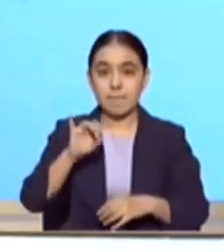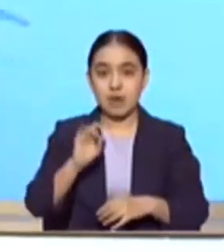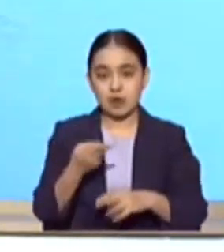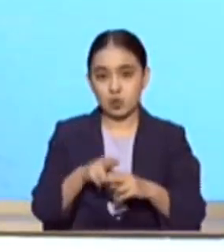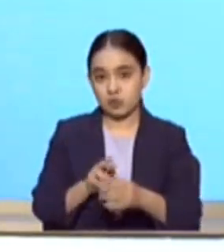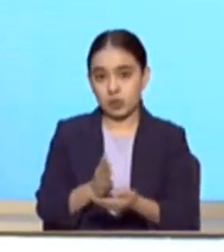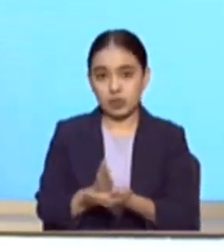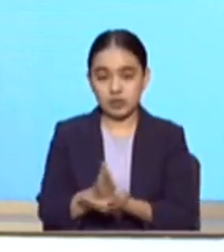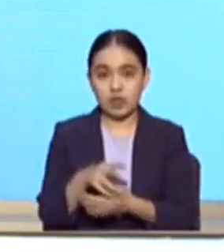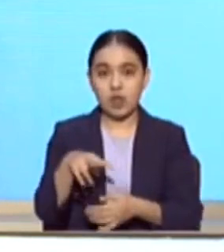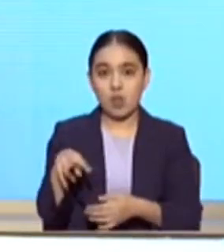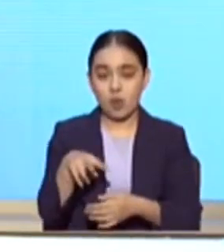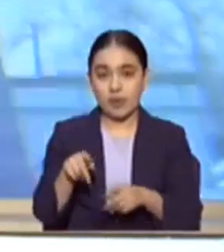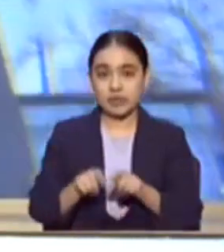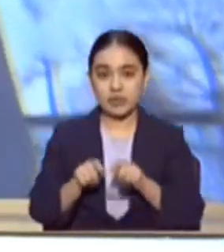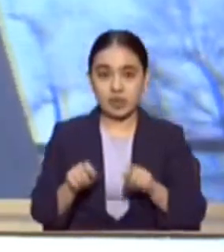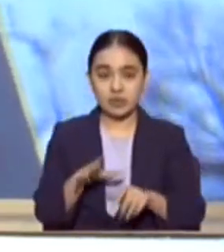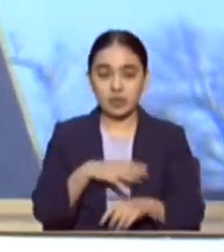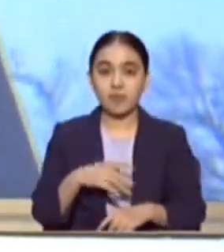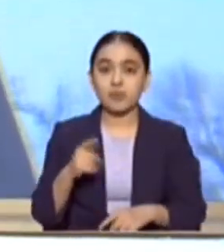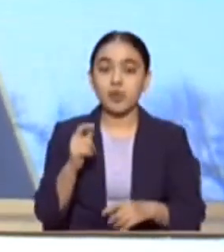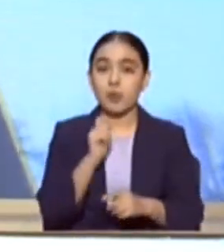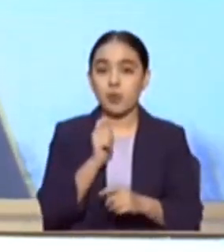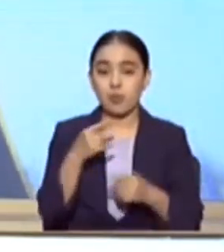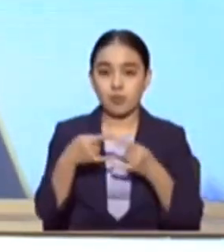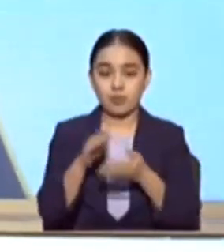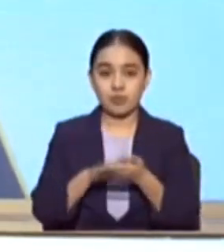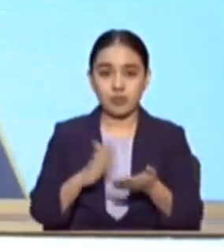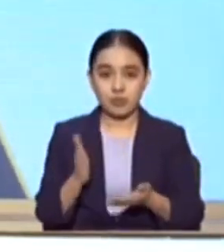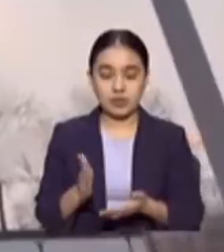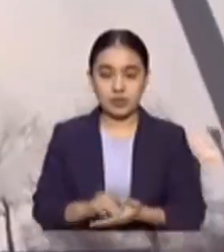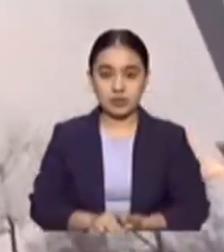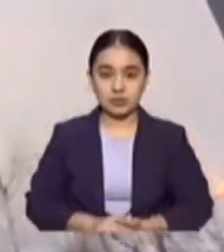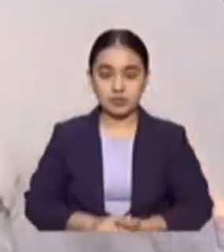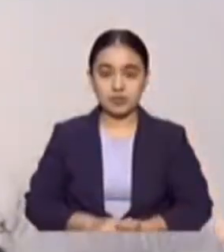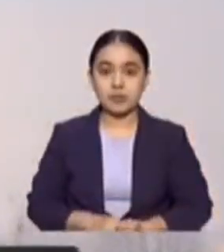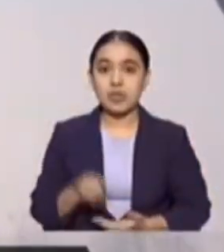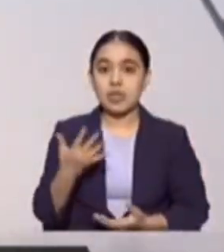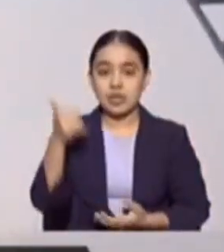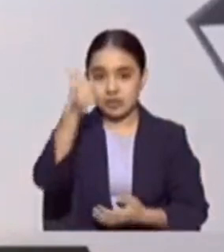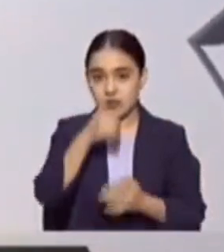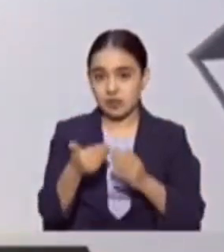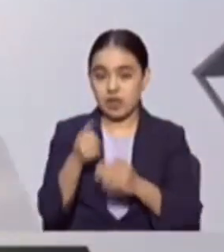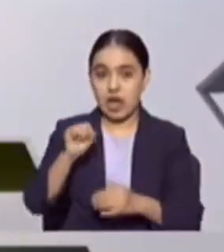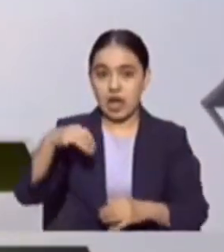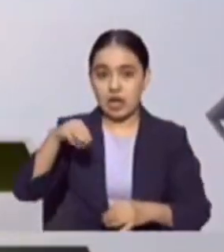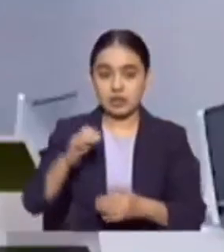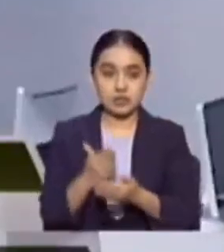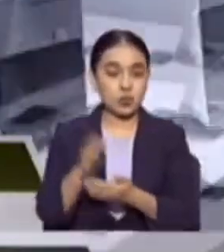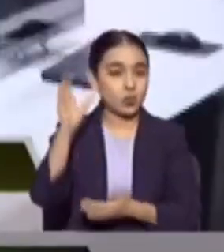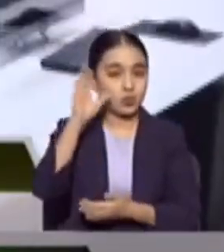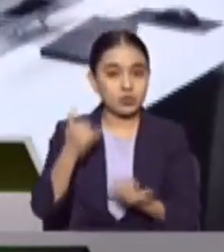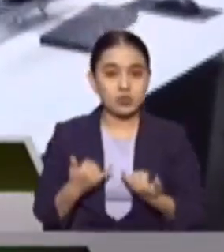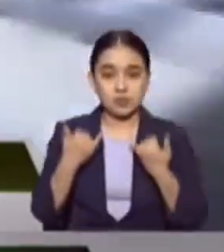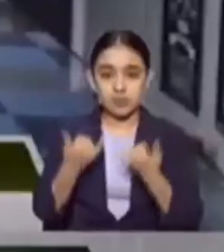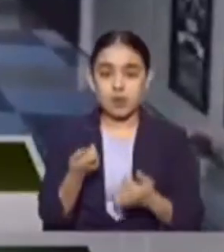ushbu sohaning lokomotiviga aylanib ulgurdi. Muxbirimiz mavzuni davom ettiradi. Bir necha yil avval IT sohasi O'zbekiston